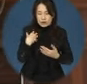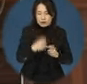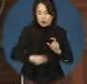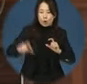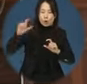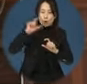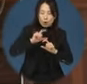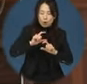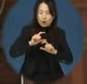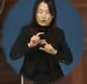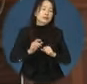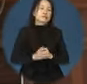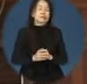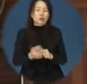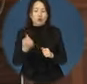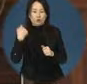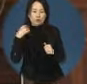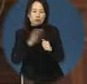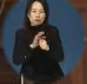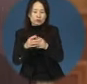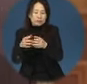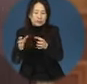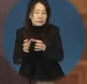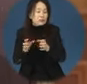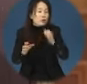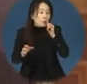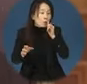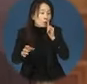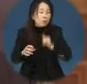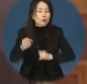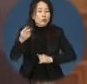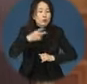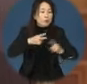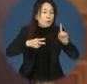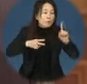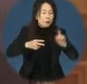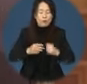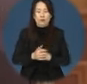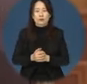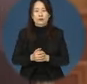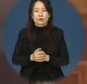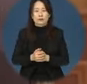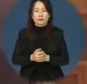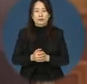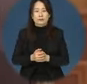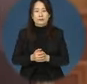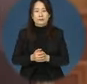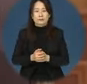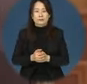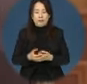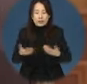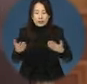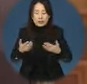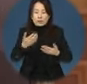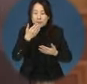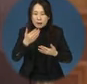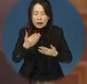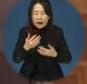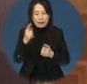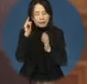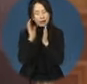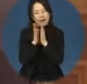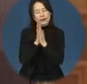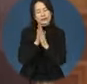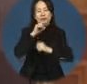지원 인력 투입이 있고 또 또 뭐가 있습니까 네 말씀 되는대로 없다 이 일을 할 수 있는 이제 자율성 책임성 더